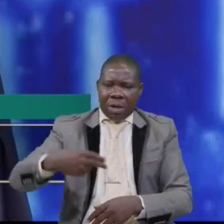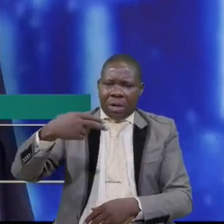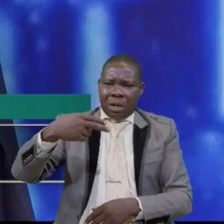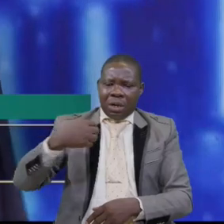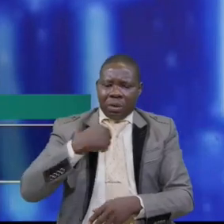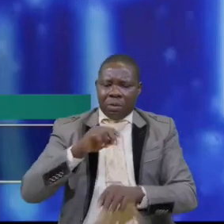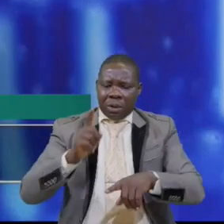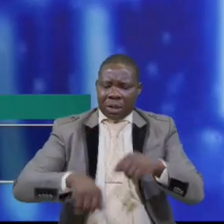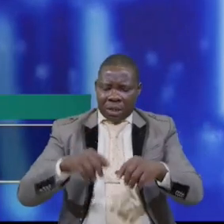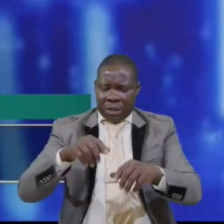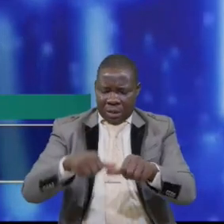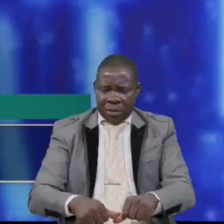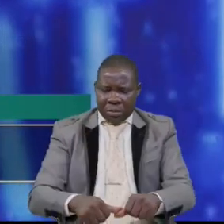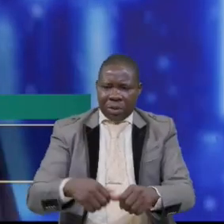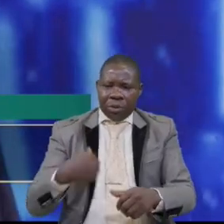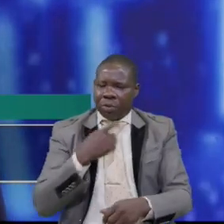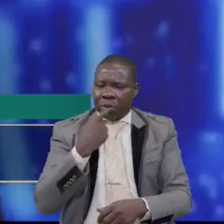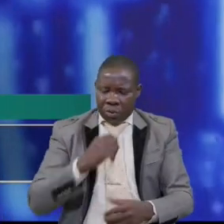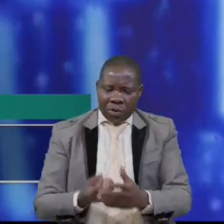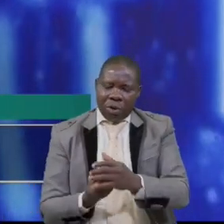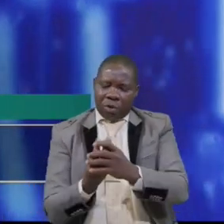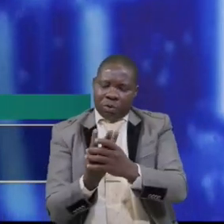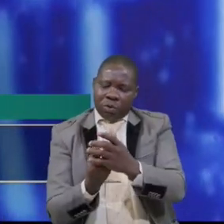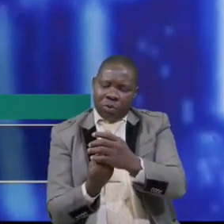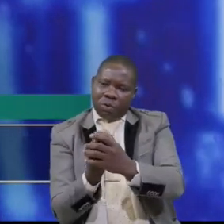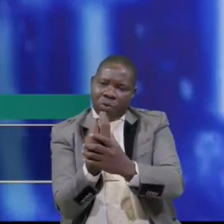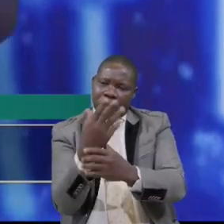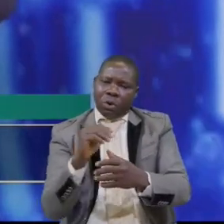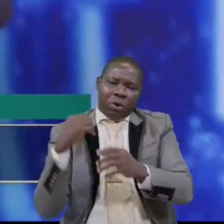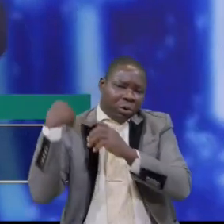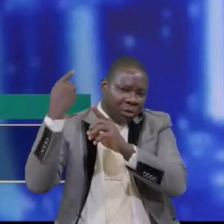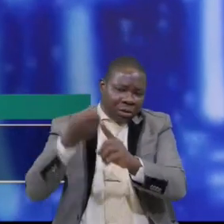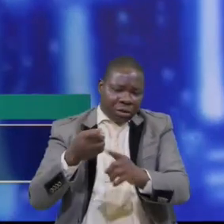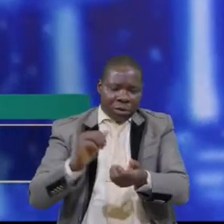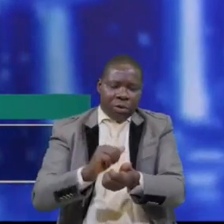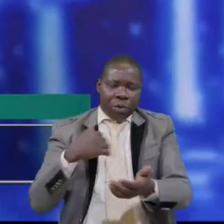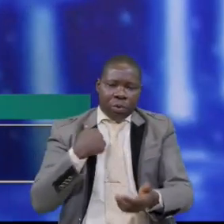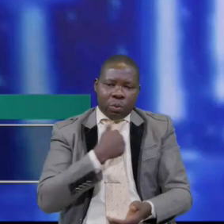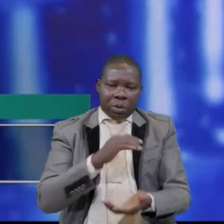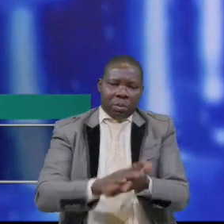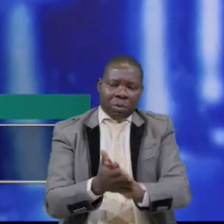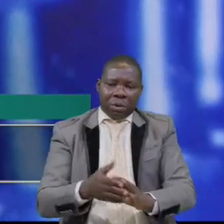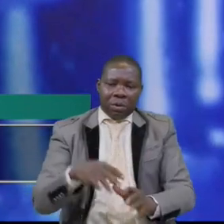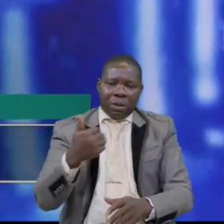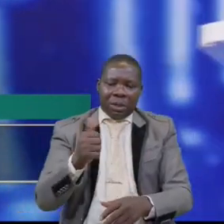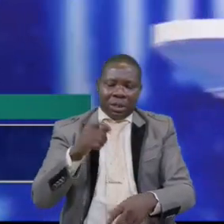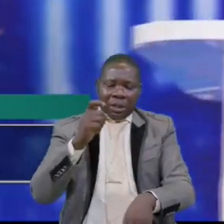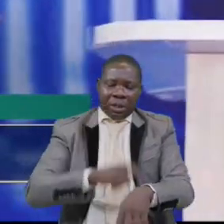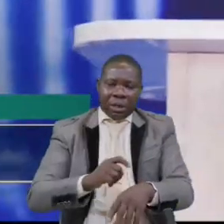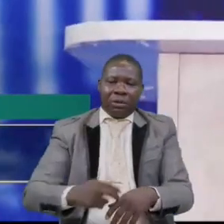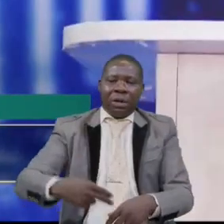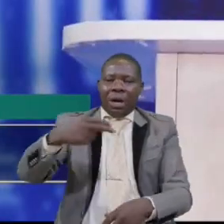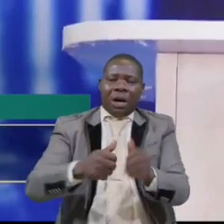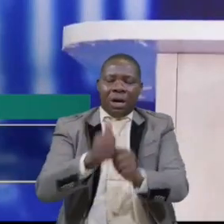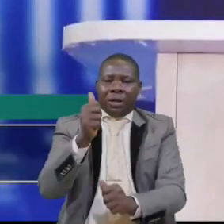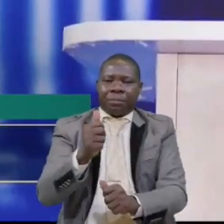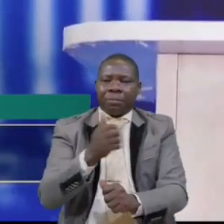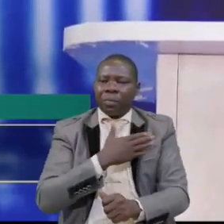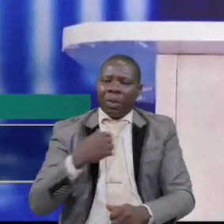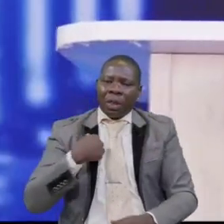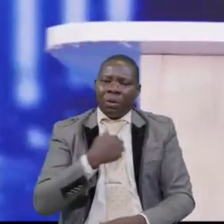à ce niveau-là, on doit grandir, jusqu'à ce que nous devenions 10 fois supérieurs. Et nous